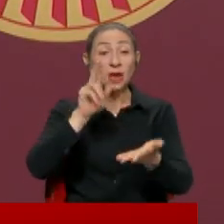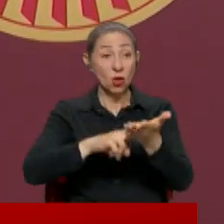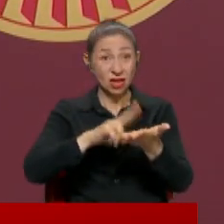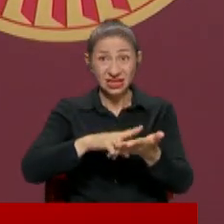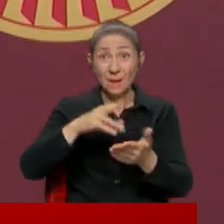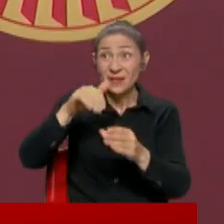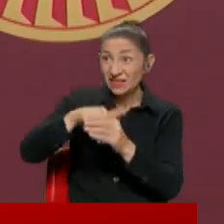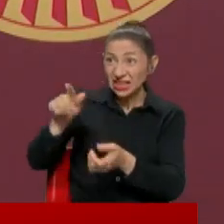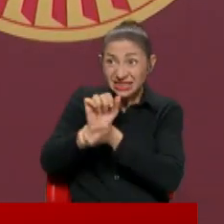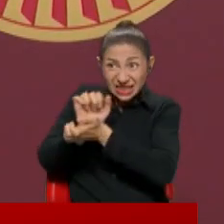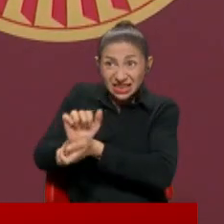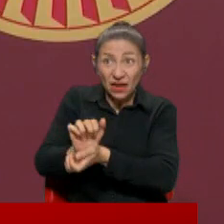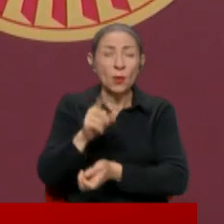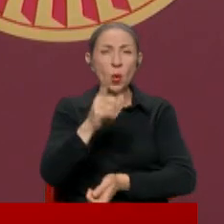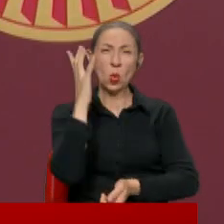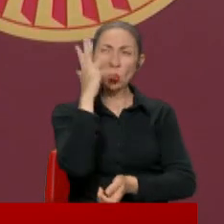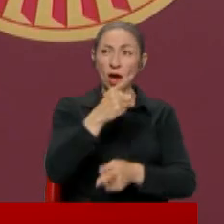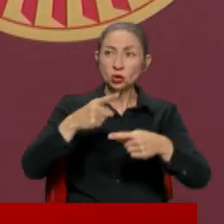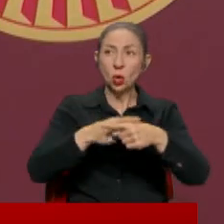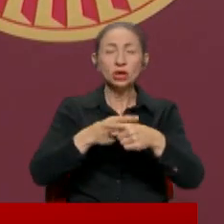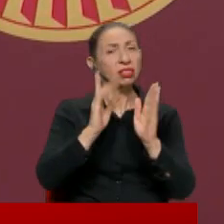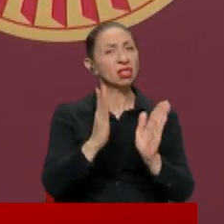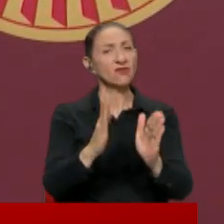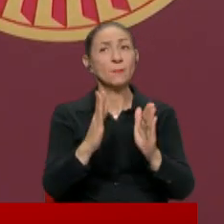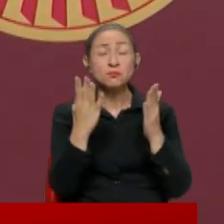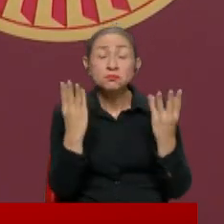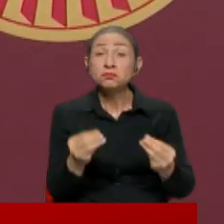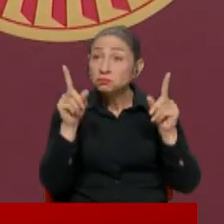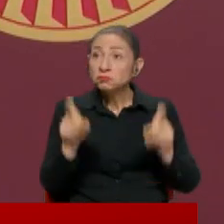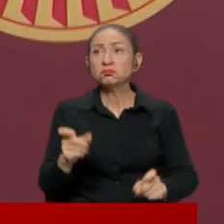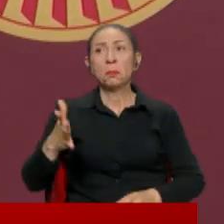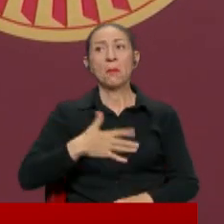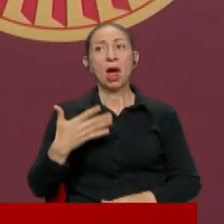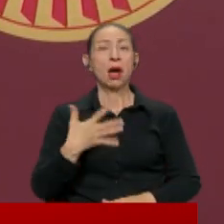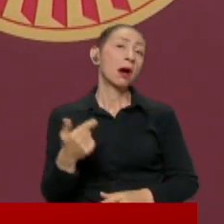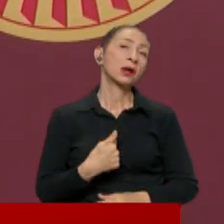milletvekilini cezaevinde tutmaya, bu utanca ortak olmaya devam edebilecekler mi? Çok merak ediyorum.